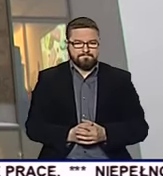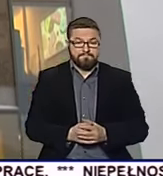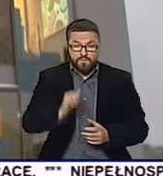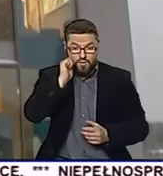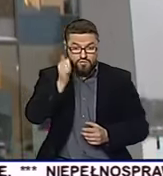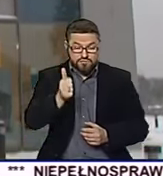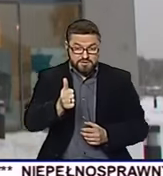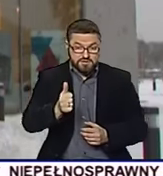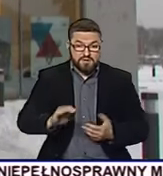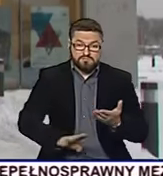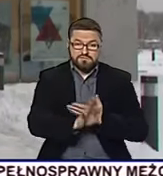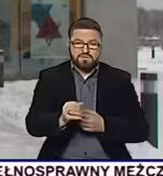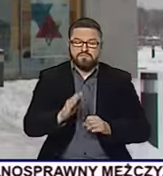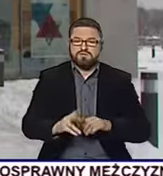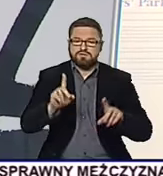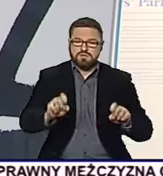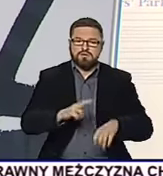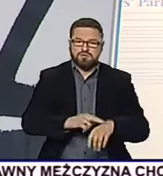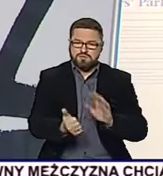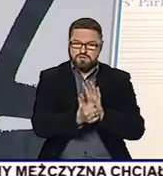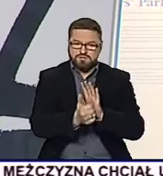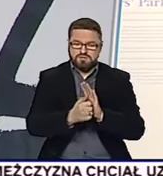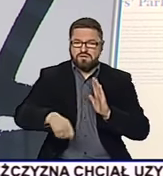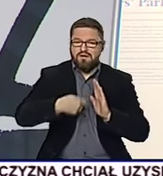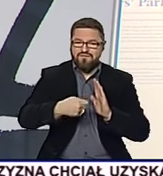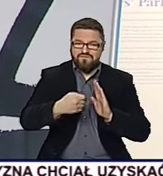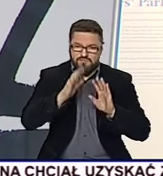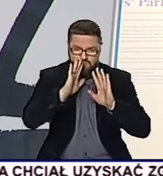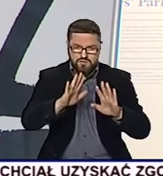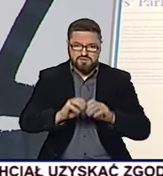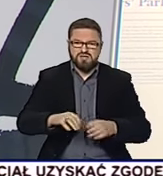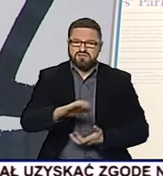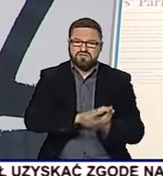Jutrzejsze obchody rozpoczną się o 16:00 pokazem filmu dokumentalnego Świat Józefa.